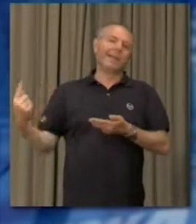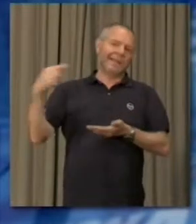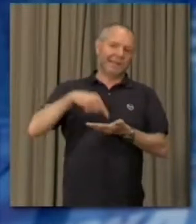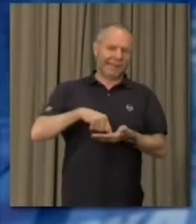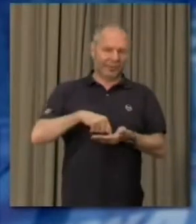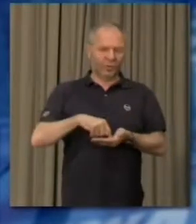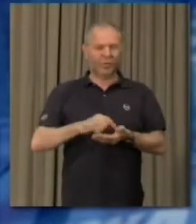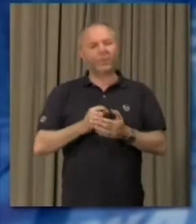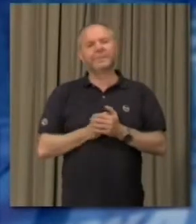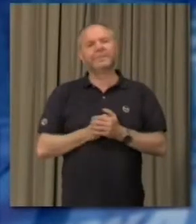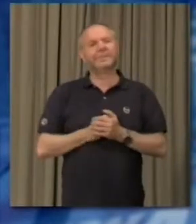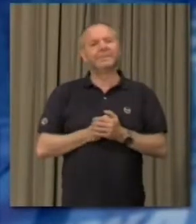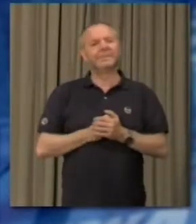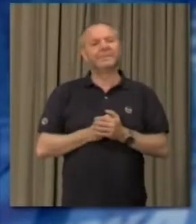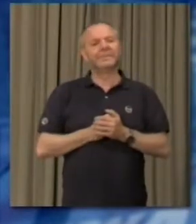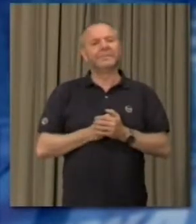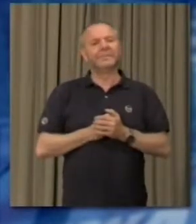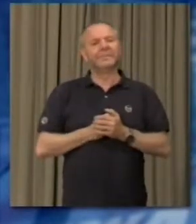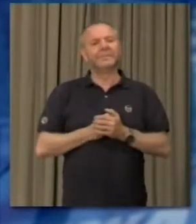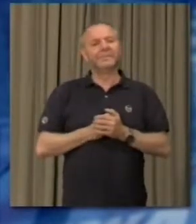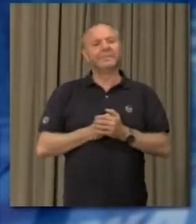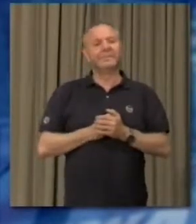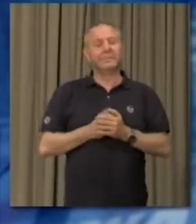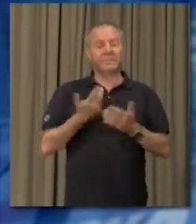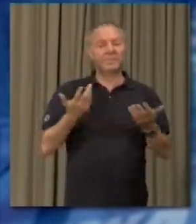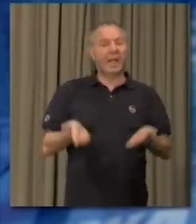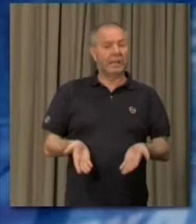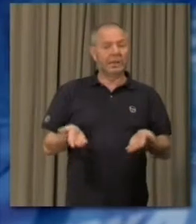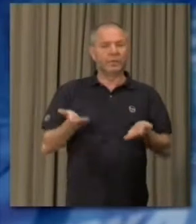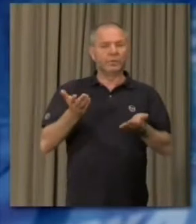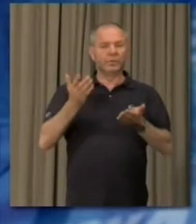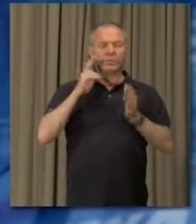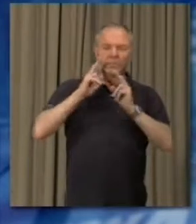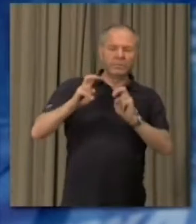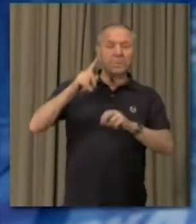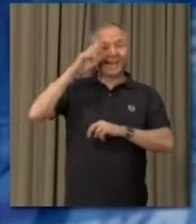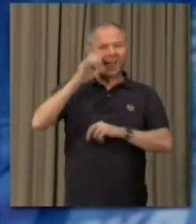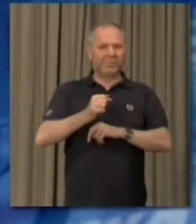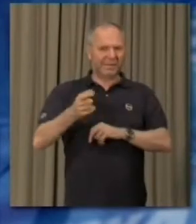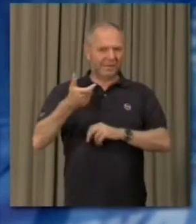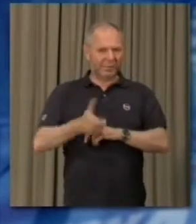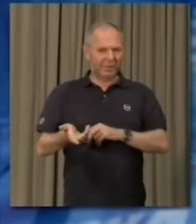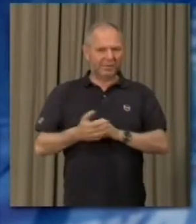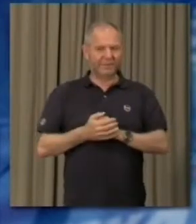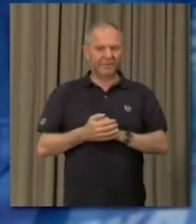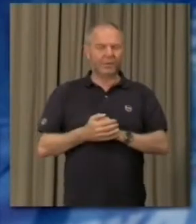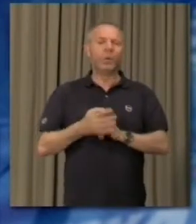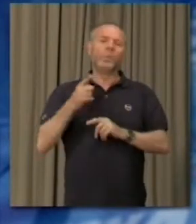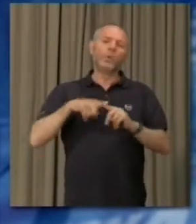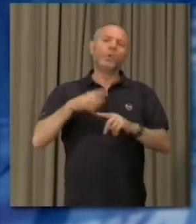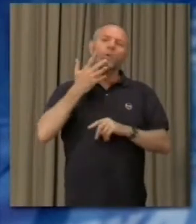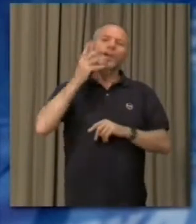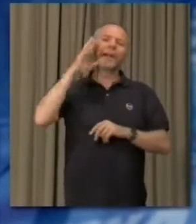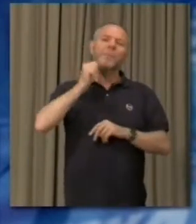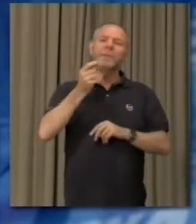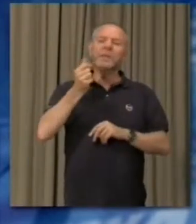vecchio stabilimento. E sono ancora in corso comunque gli accertamenti per stabilire le cause, ma soprattutto gli accertamenti per